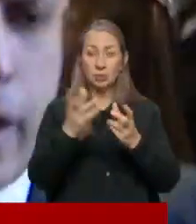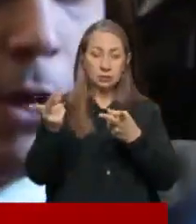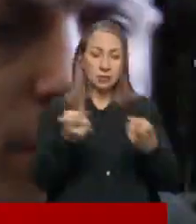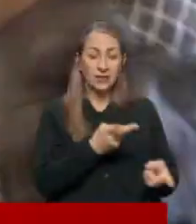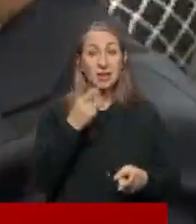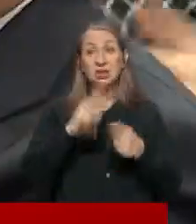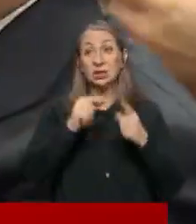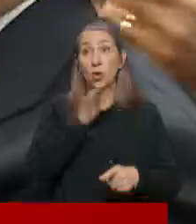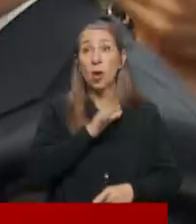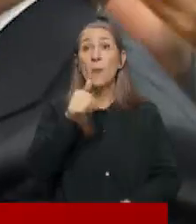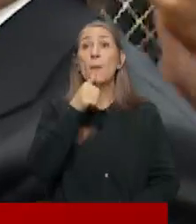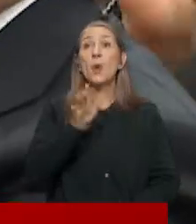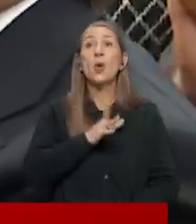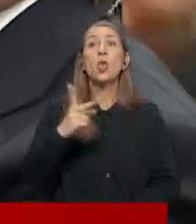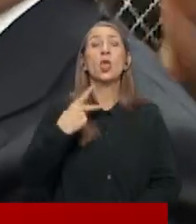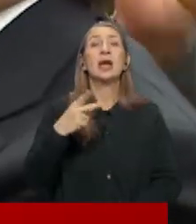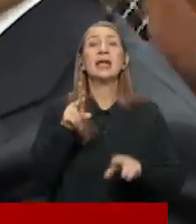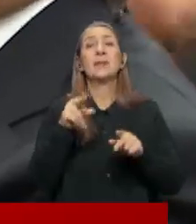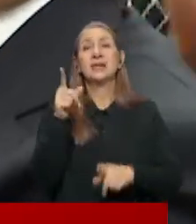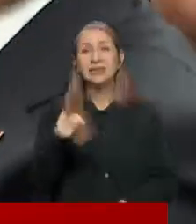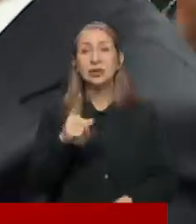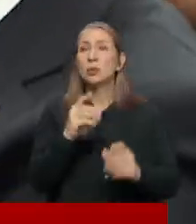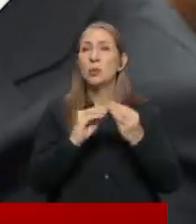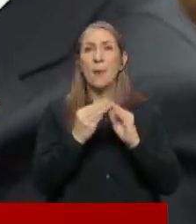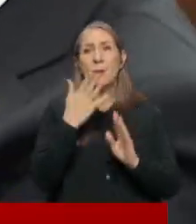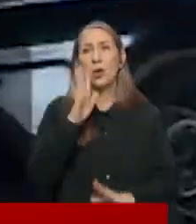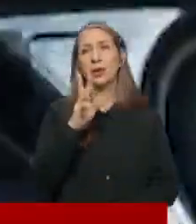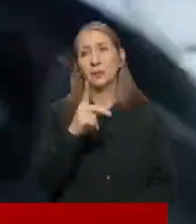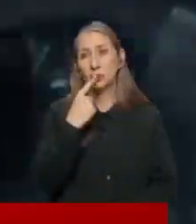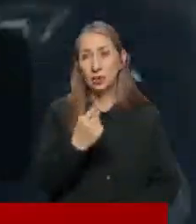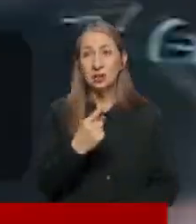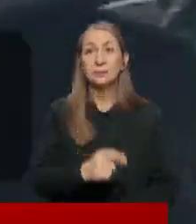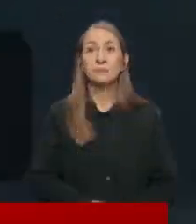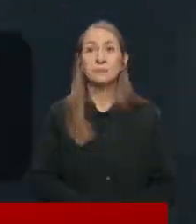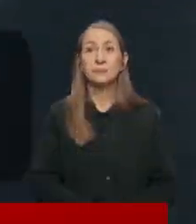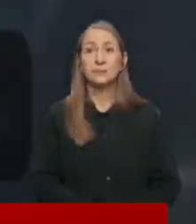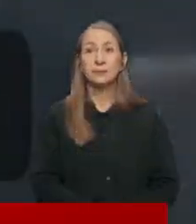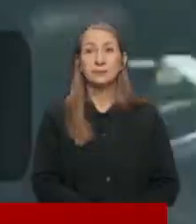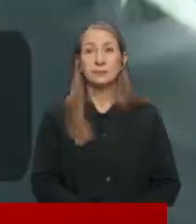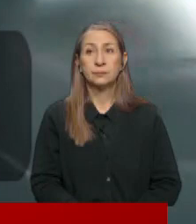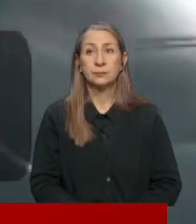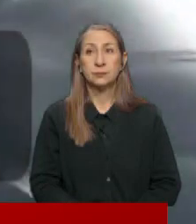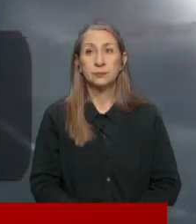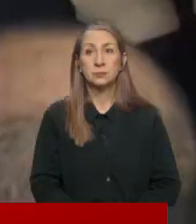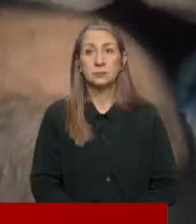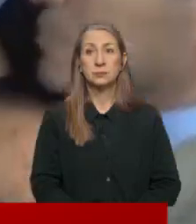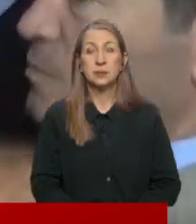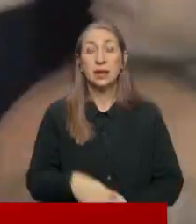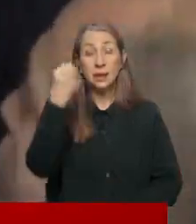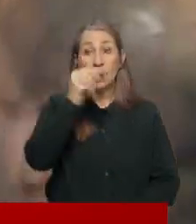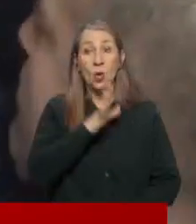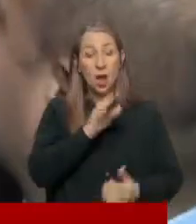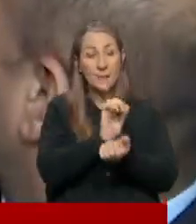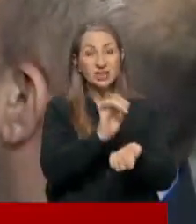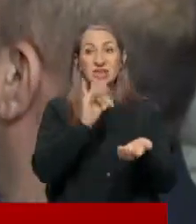çağırdı Kılıçdaroğlu. Baba oğul gibi sözleriyle sorun yok mesajı verdi. Saraçhane düğümü çözüldü mü efendim? Düğüm yoktu ki. İmamoğlu